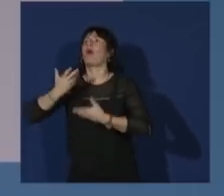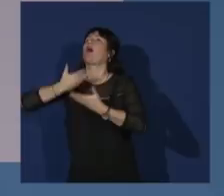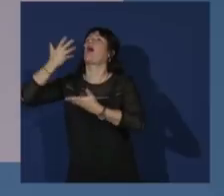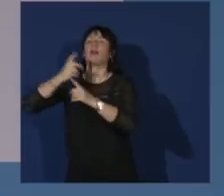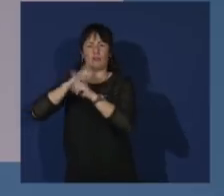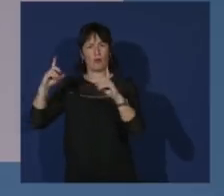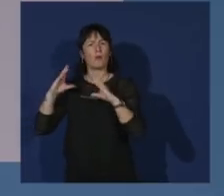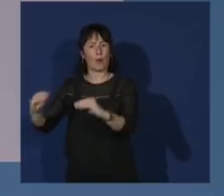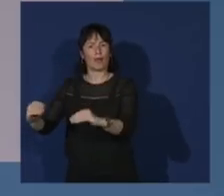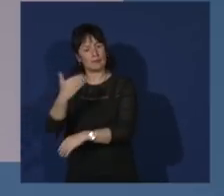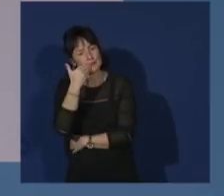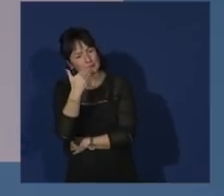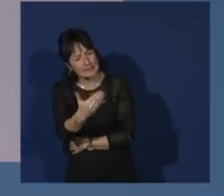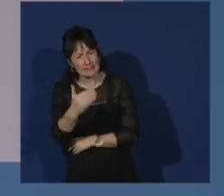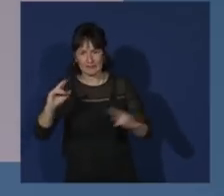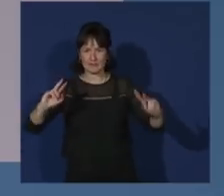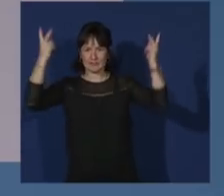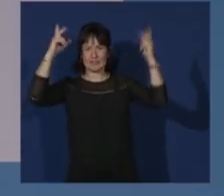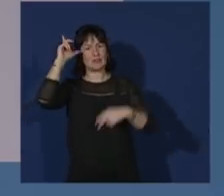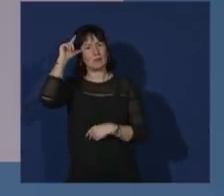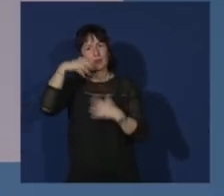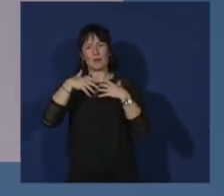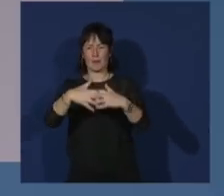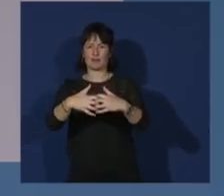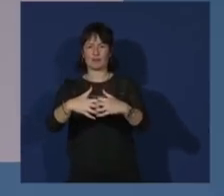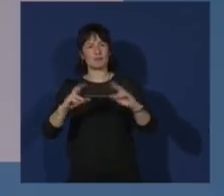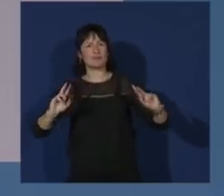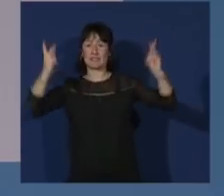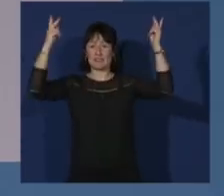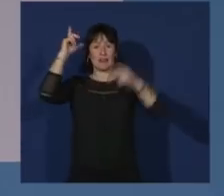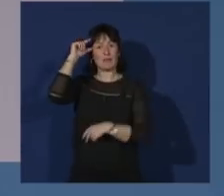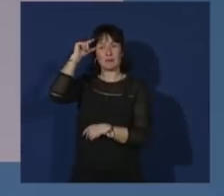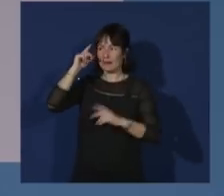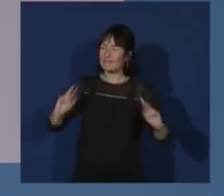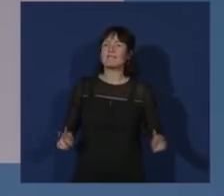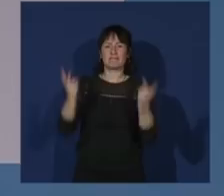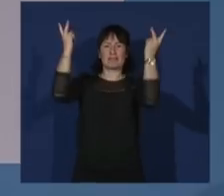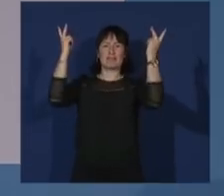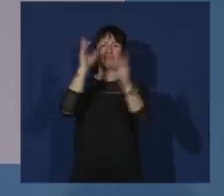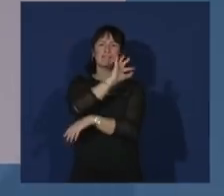mots. Je vous remercie. Vive la République en marche. Vive la République. Et vive la France.